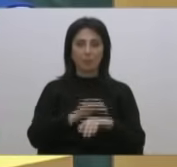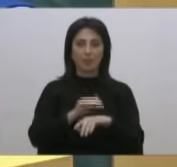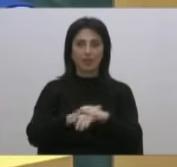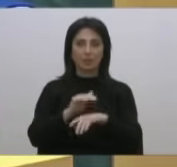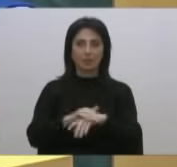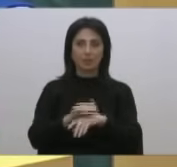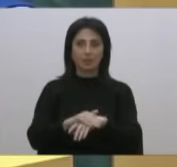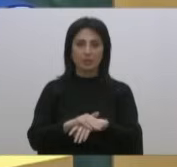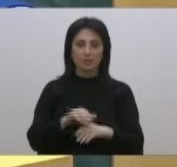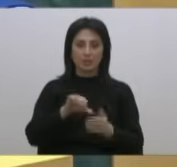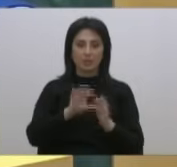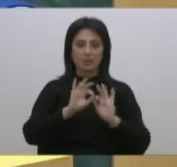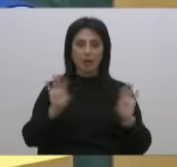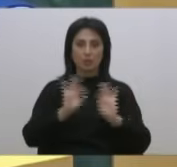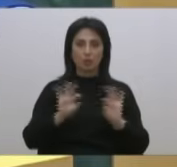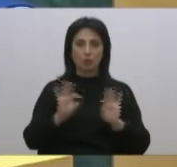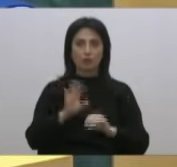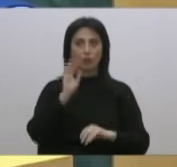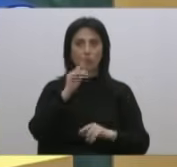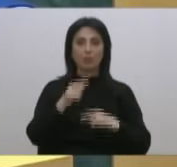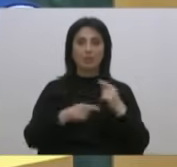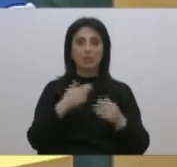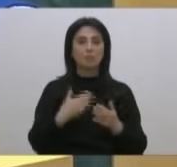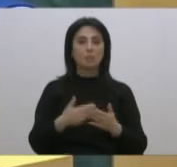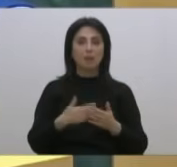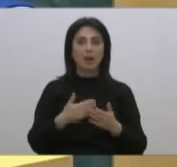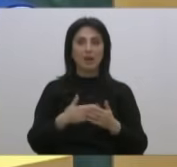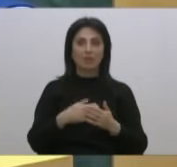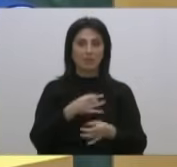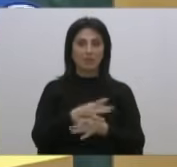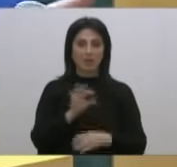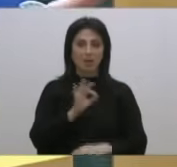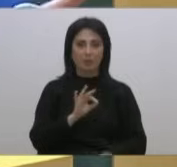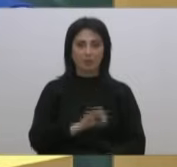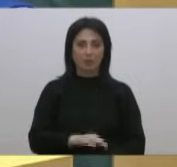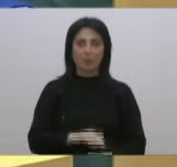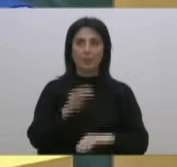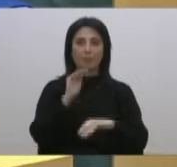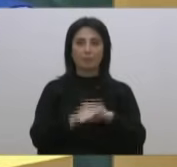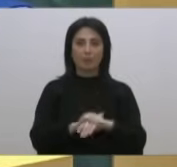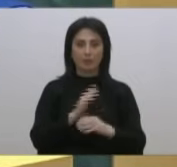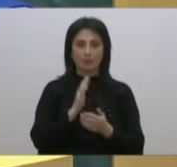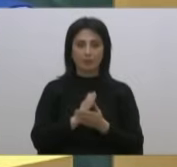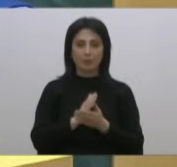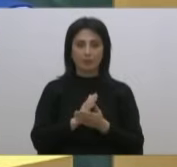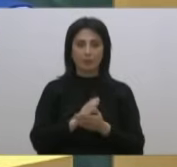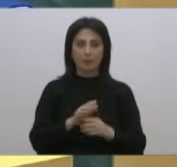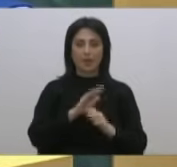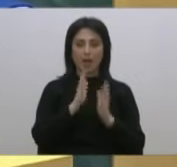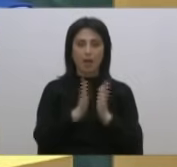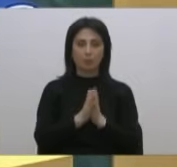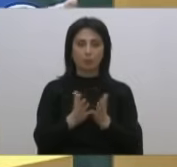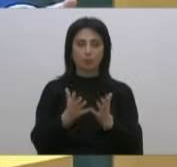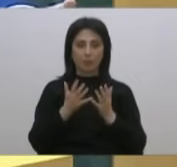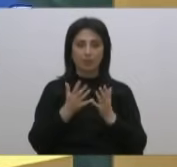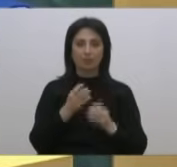ფაქტების წარმოჩენა, როდესაც საუბარია მაგალითად სიღარიბეზე. ფაქტები არის აბსოლუტურად